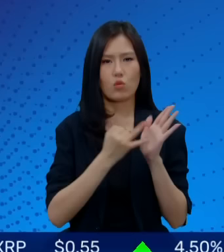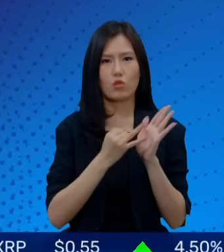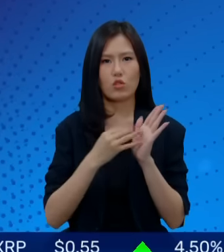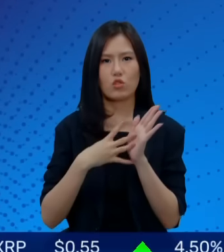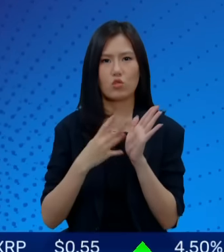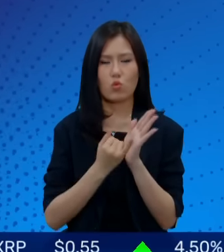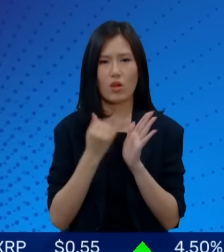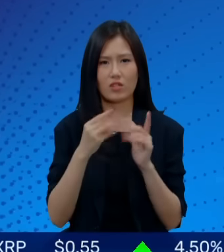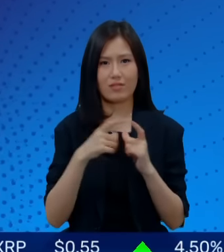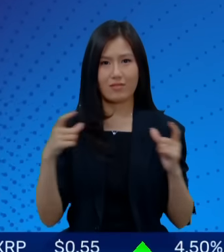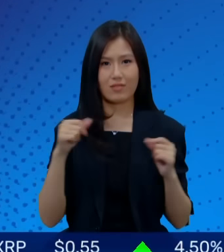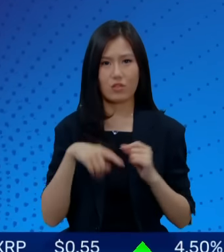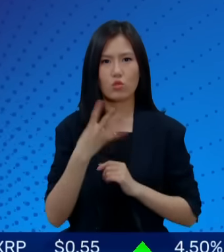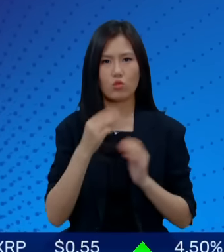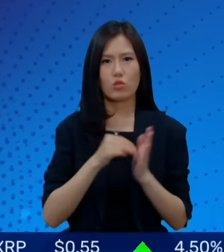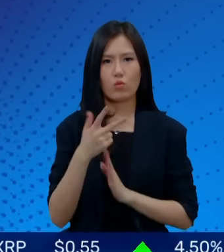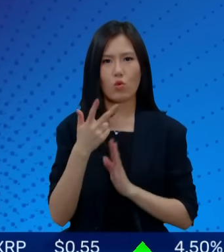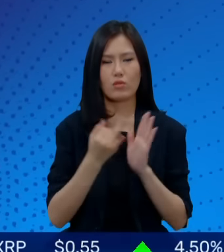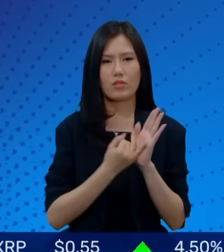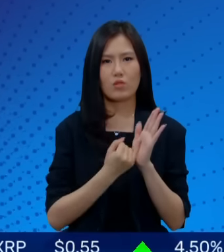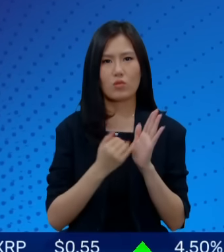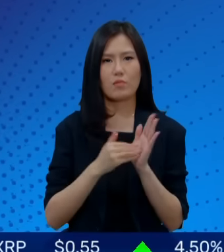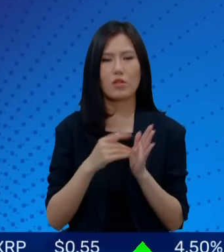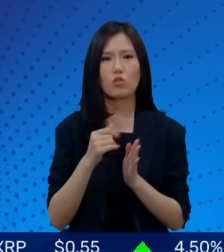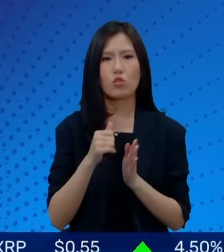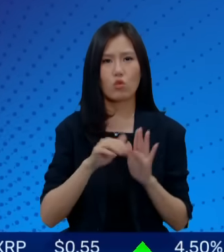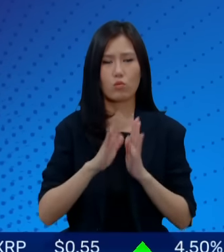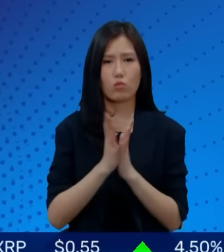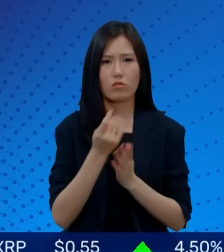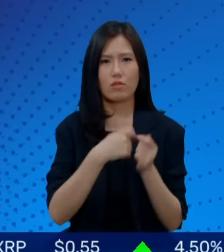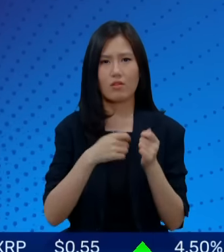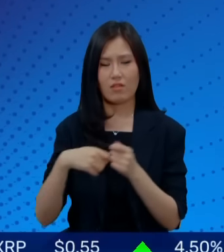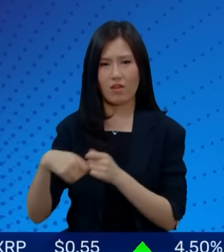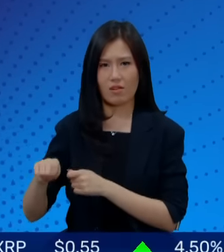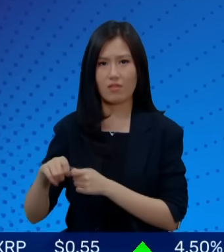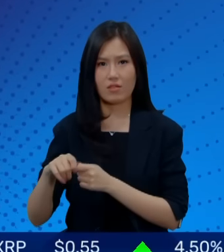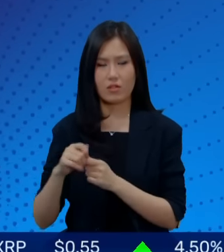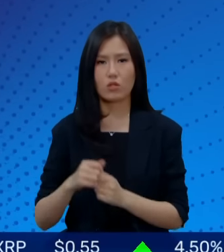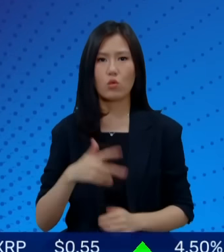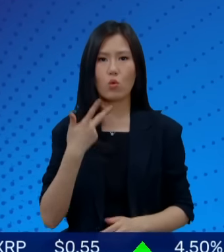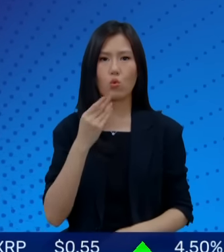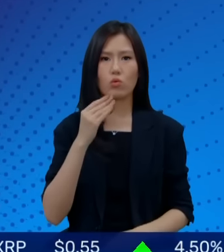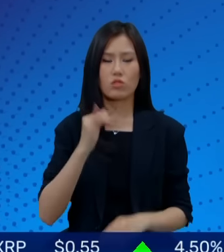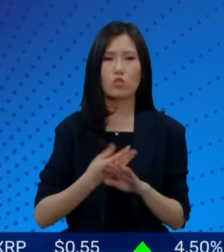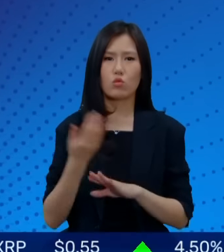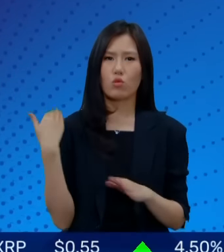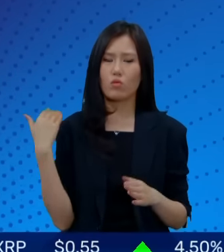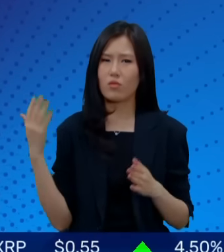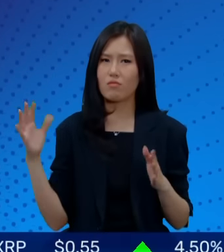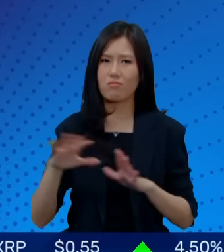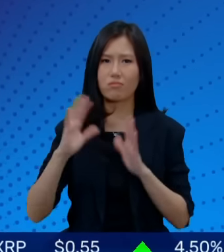ширхэг улсын дугаарыг 4 тэрбум 376 мянган төгрөгөөр тус тус худалдаж за сүүлийн 3 жилийн байдлаар нийт